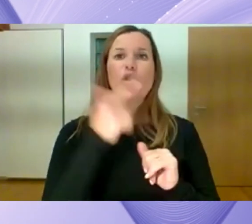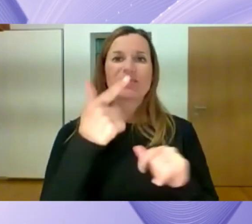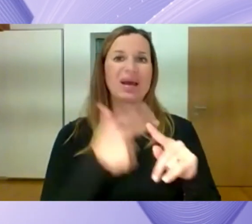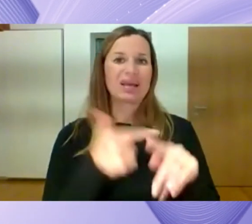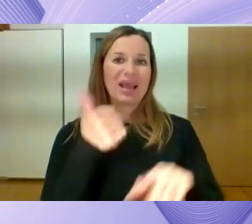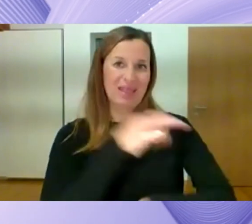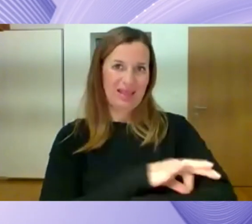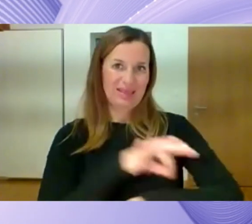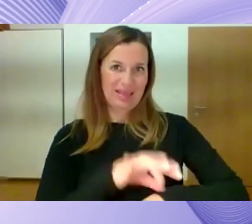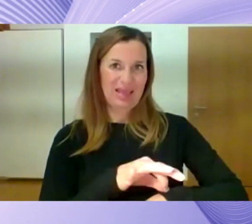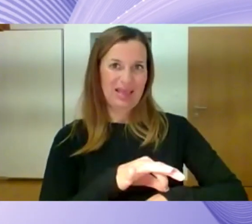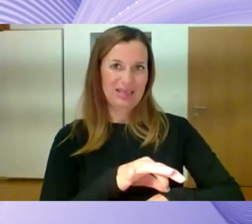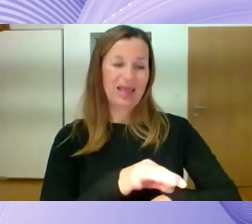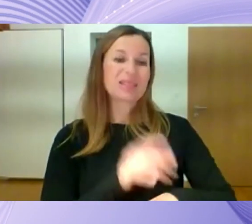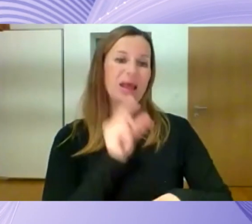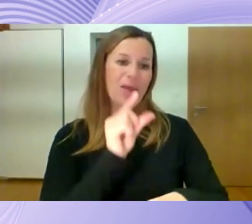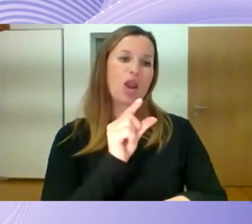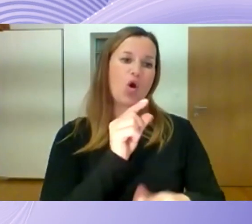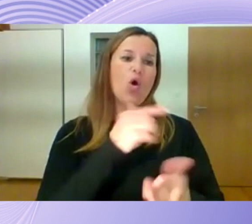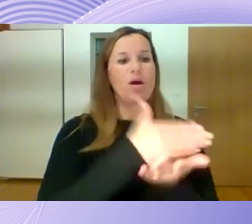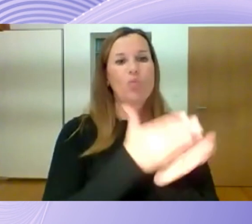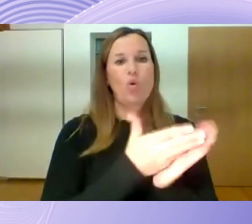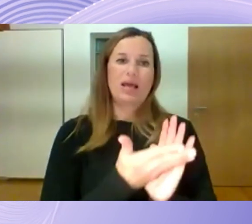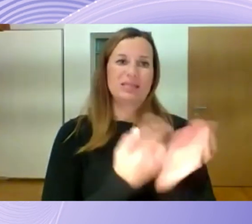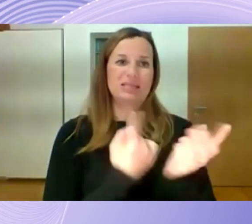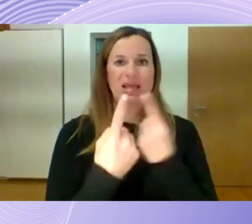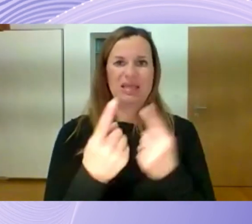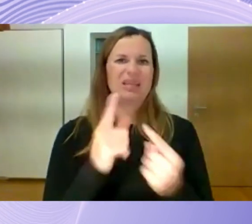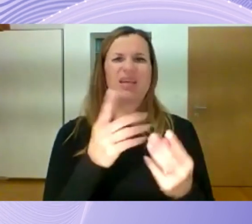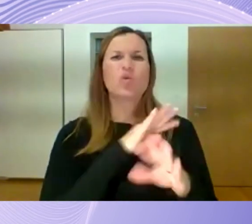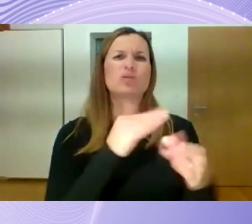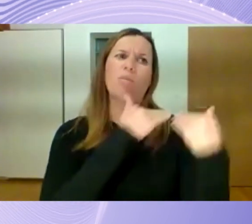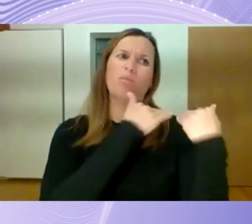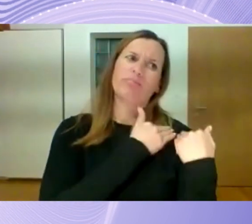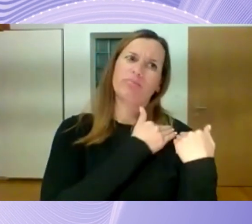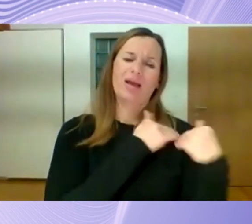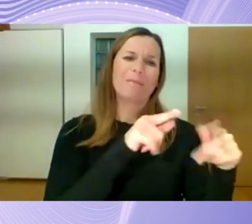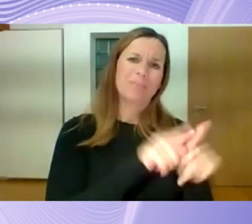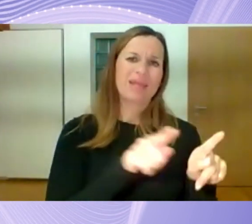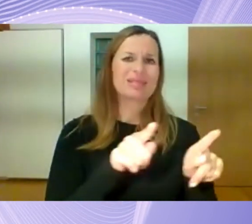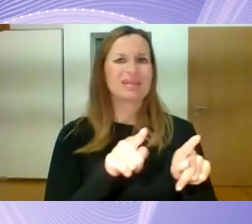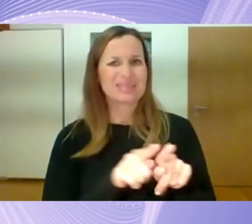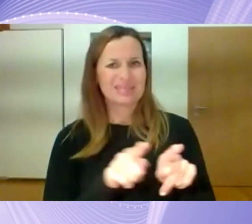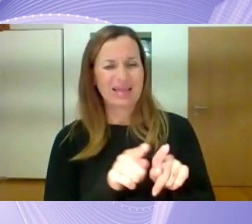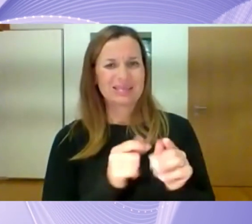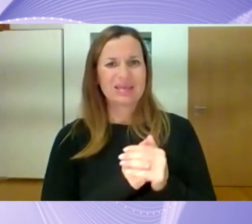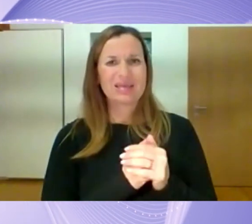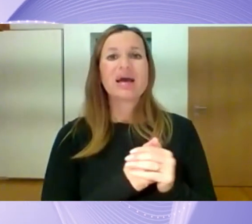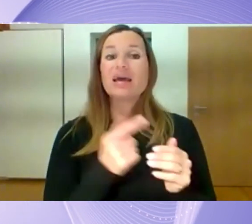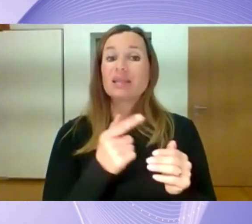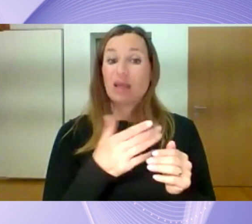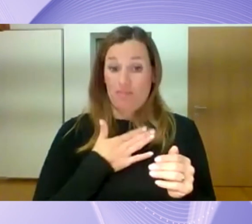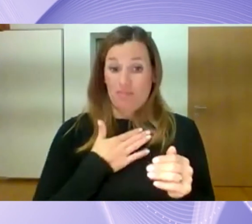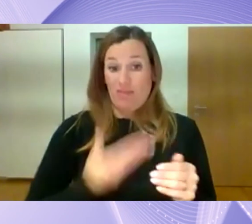da se je malo porazdelilo, da ni bilo vse na stricu pa teti. Jaz kot njena vnukinja sem recimo imela